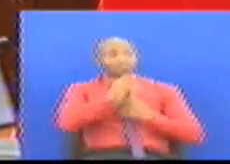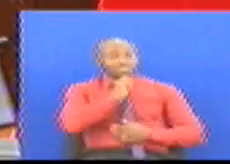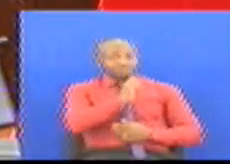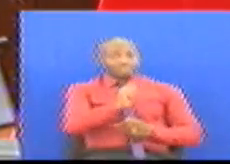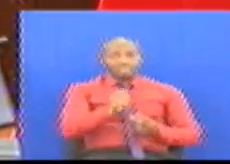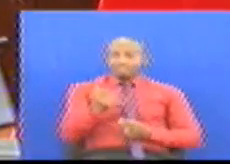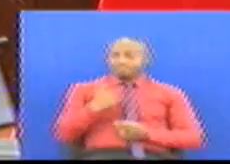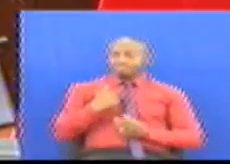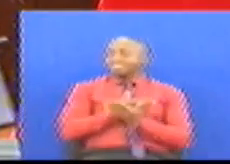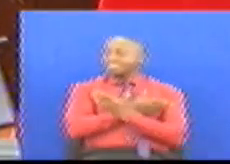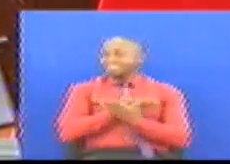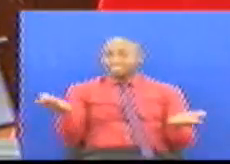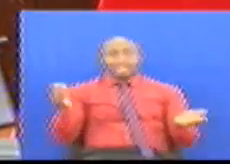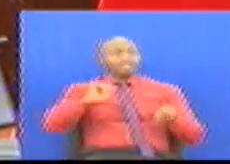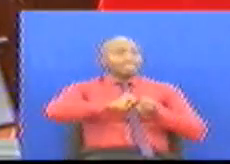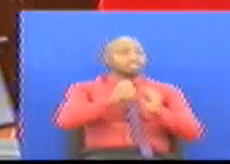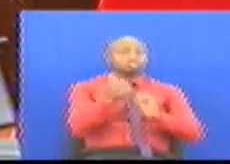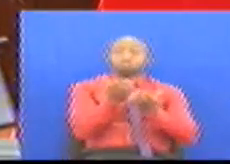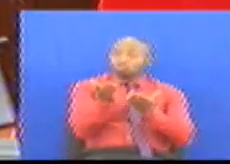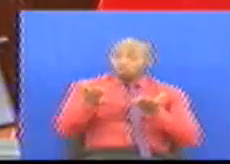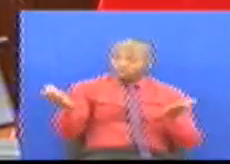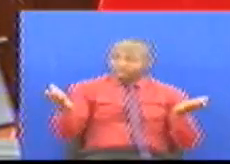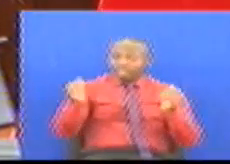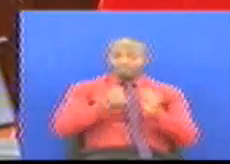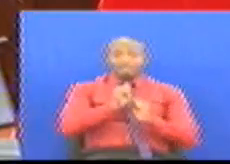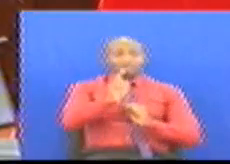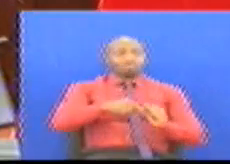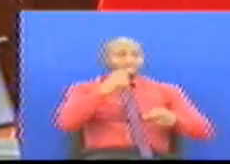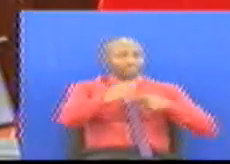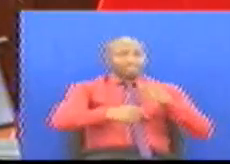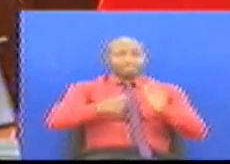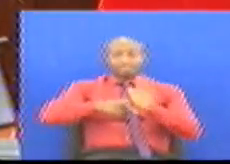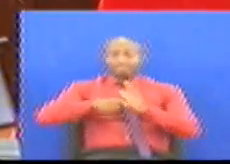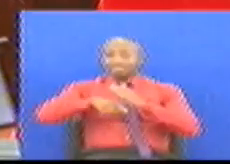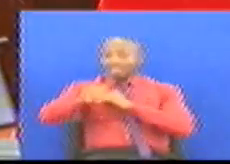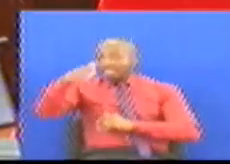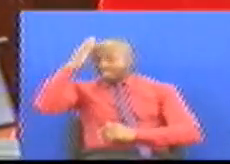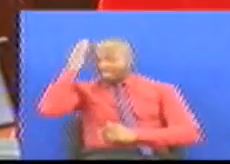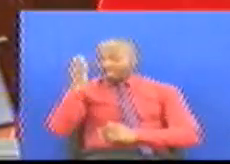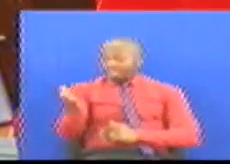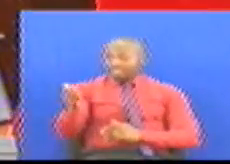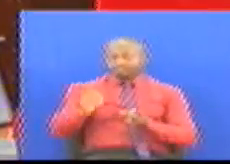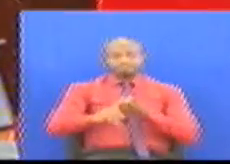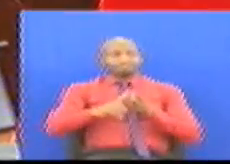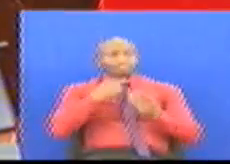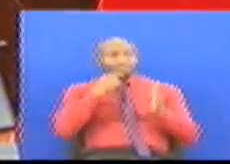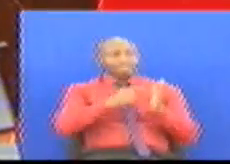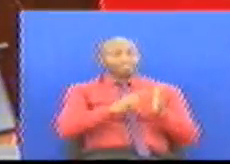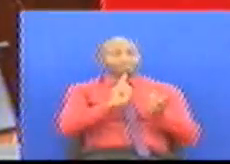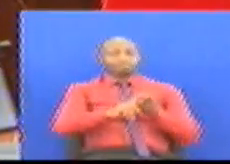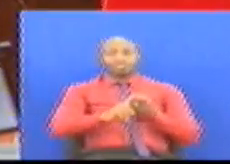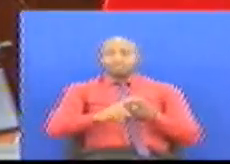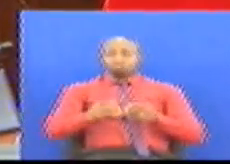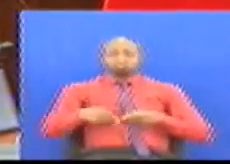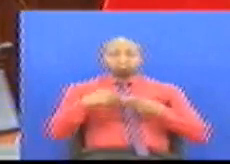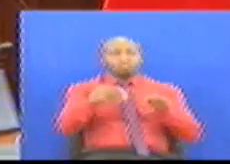mimi sina tatizo lolote na mambo ambayo sasa hivi yanafanyika katika serikali hii kwa maana ya kupeleka maendeleo